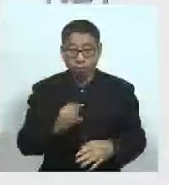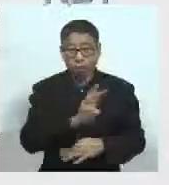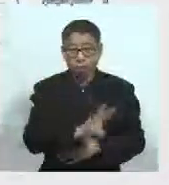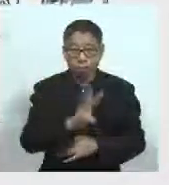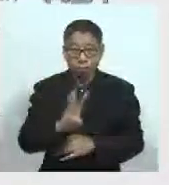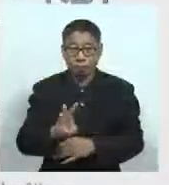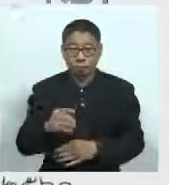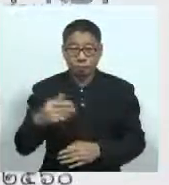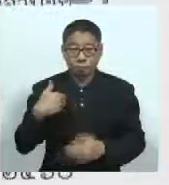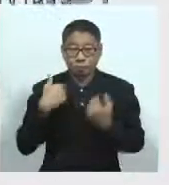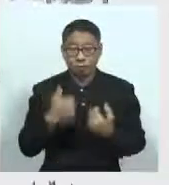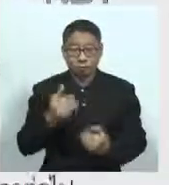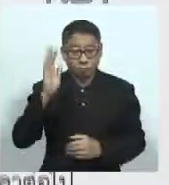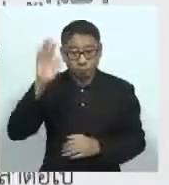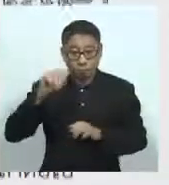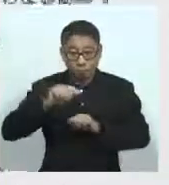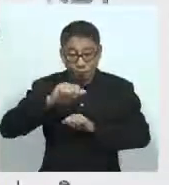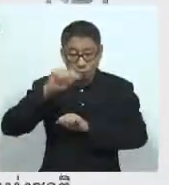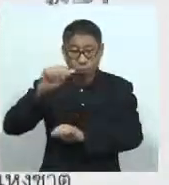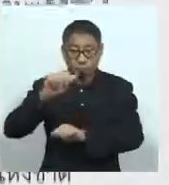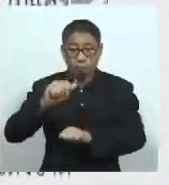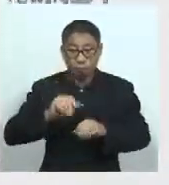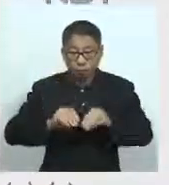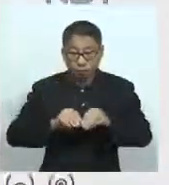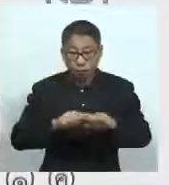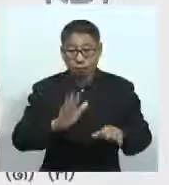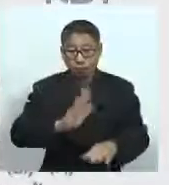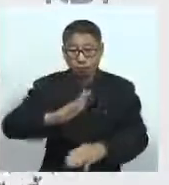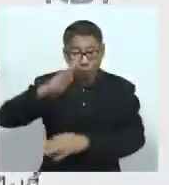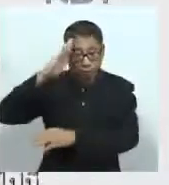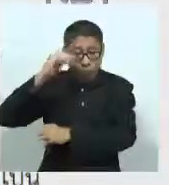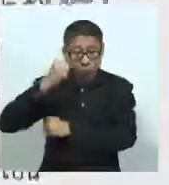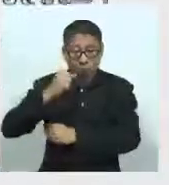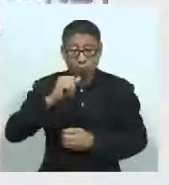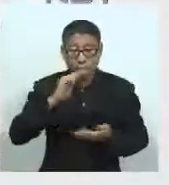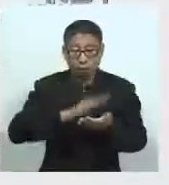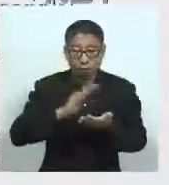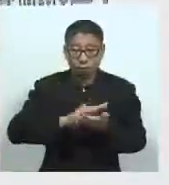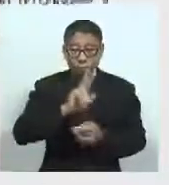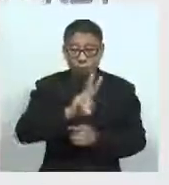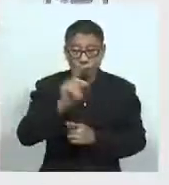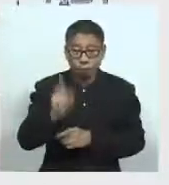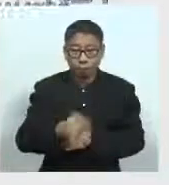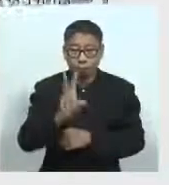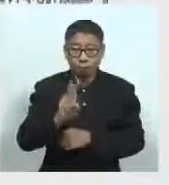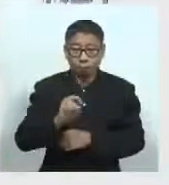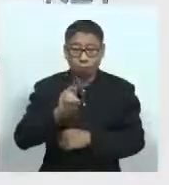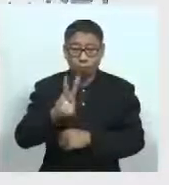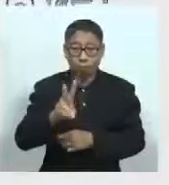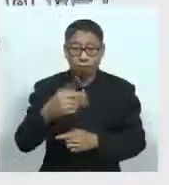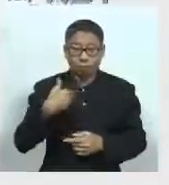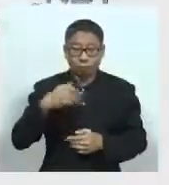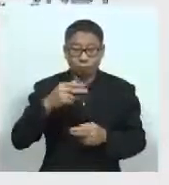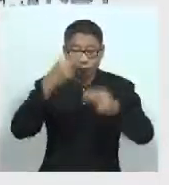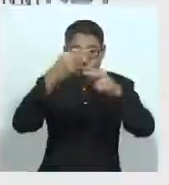เว็บไซต์ราชกิจจานุเบกษาเผยแพร่ประกาศคณะรักษาความสงบแห่งชาติฉบับที่2/2562เรื่